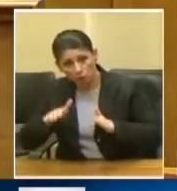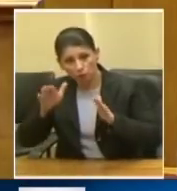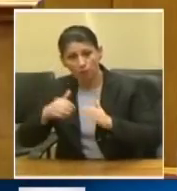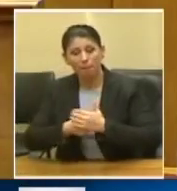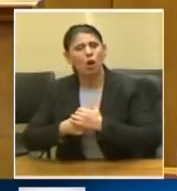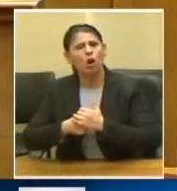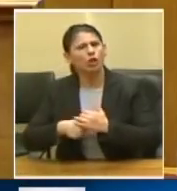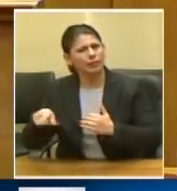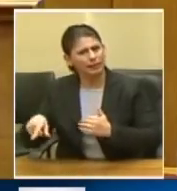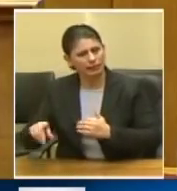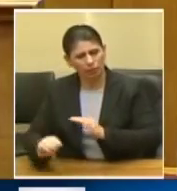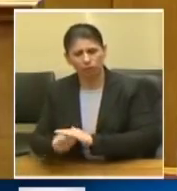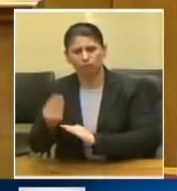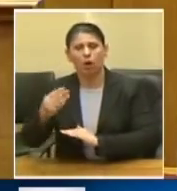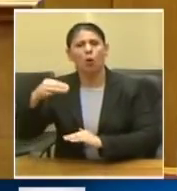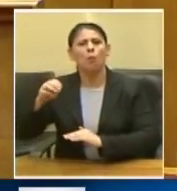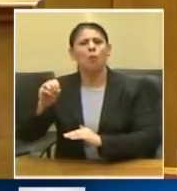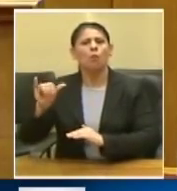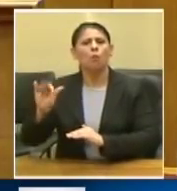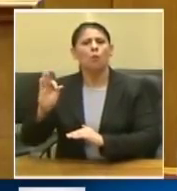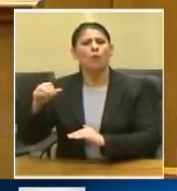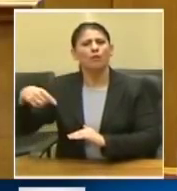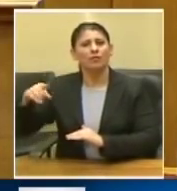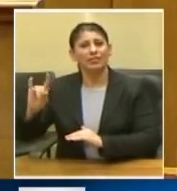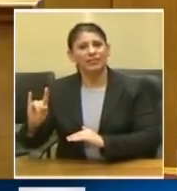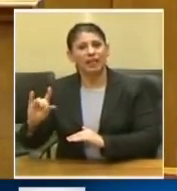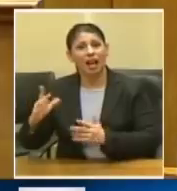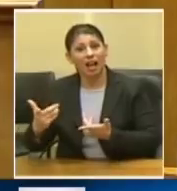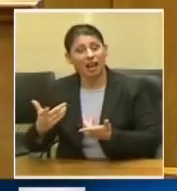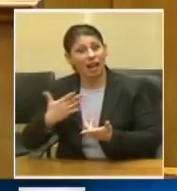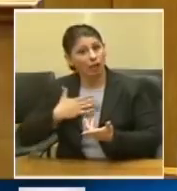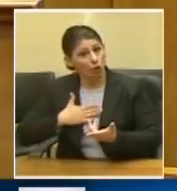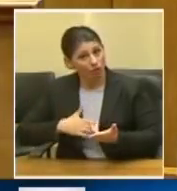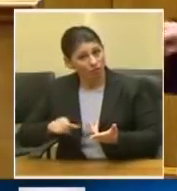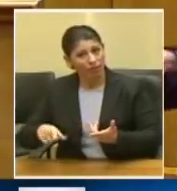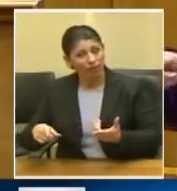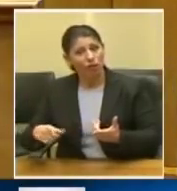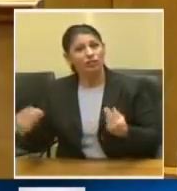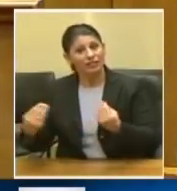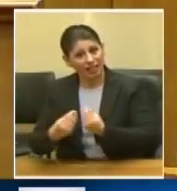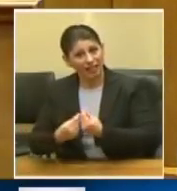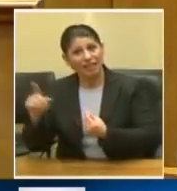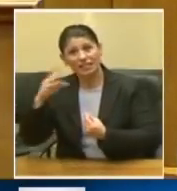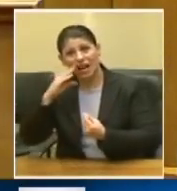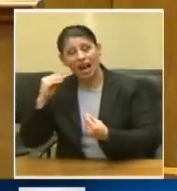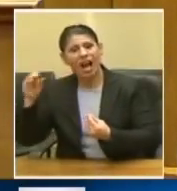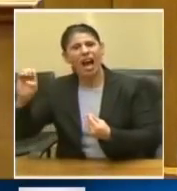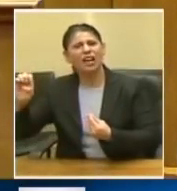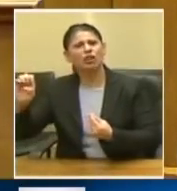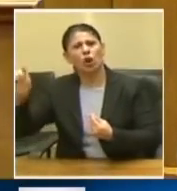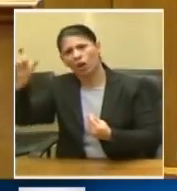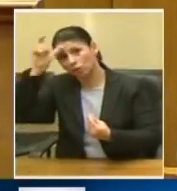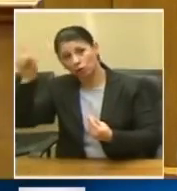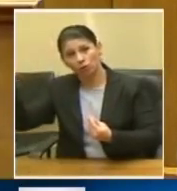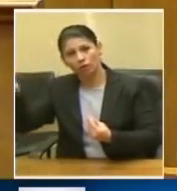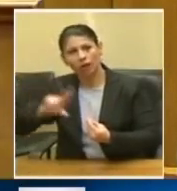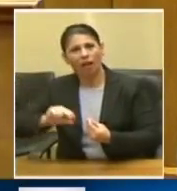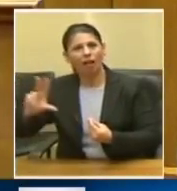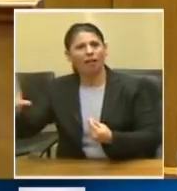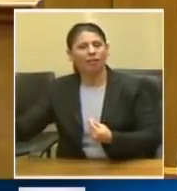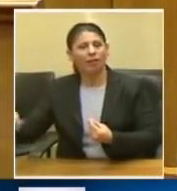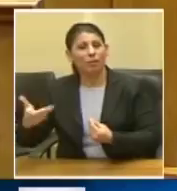να εκλέγει το Μουφτή. Έλα όμως που το θέλω του συμπίπτει με το θέλω του Ερντογάν. Και πώς γίνεται αυτό το θέλω